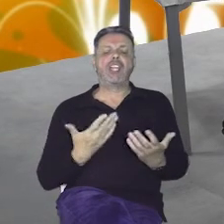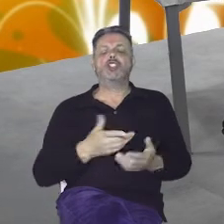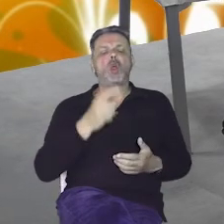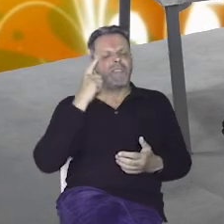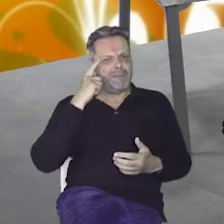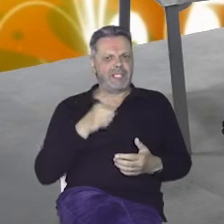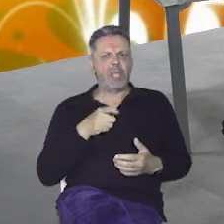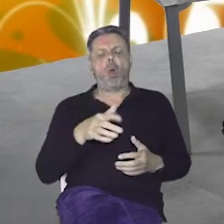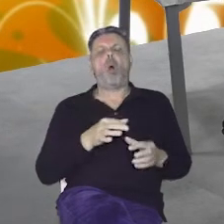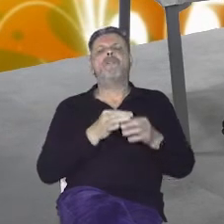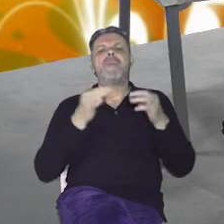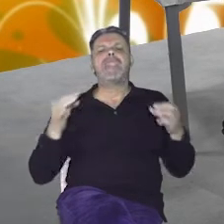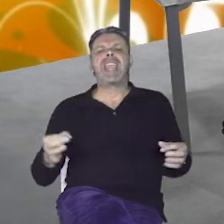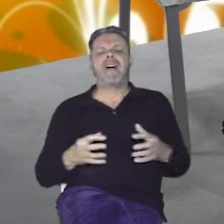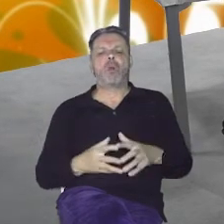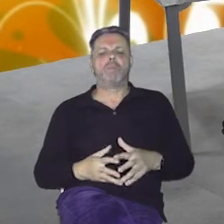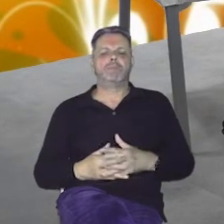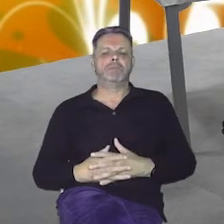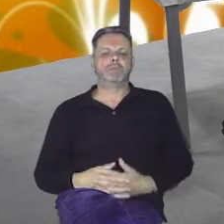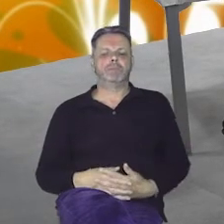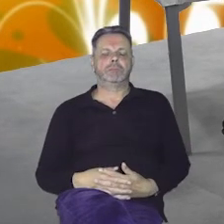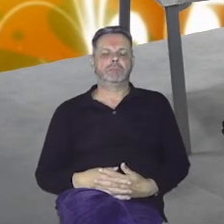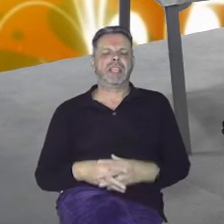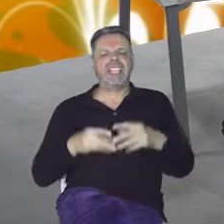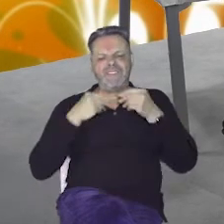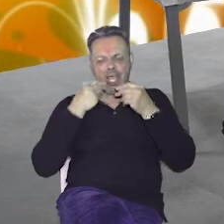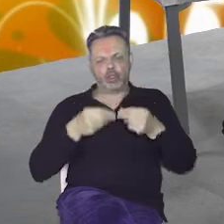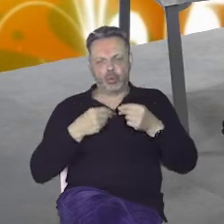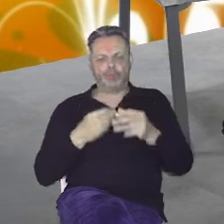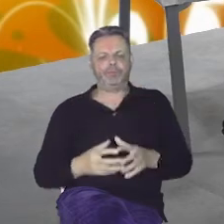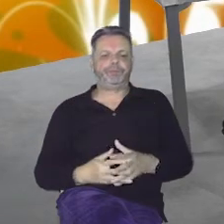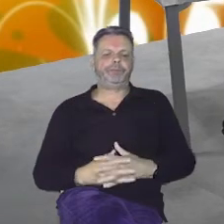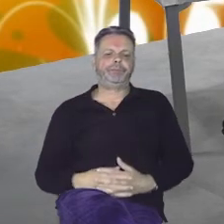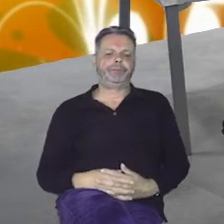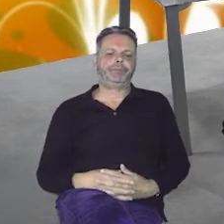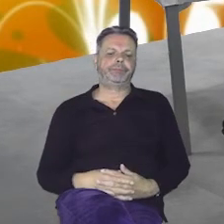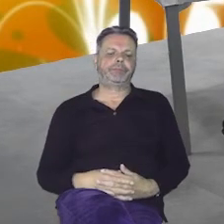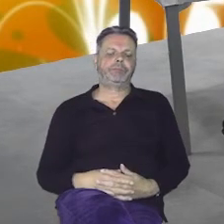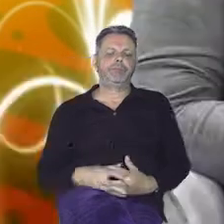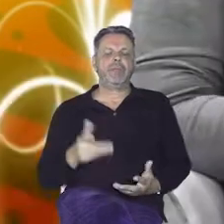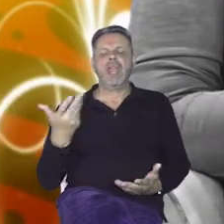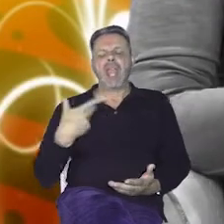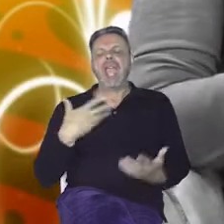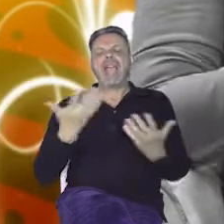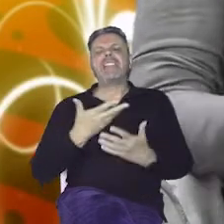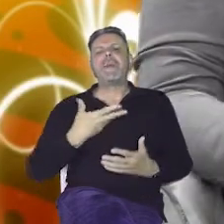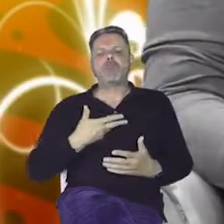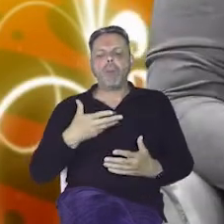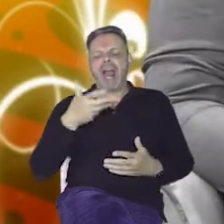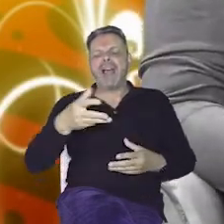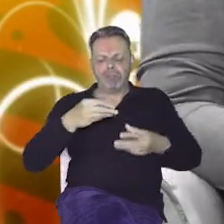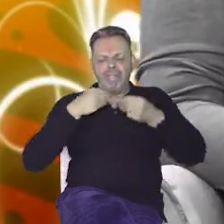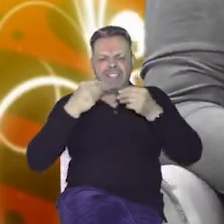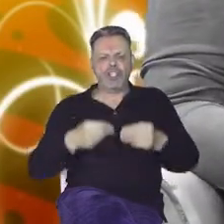ovom javnom o izvješću pučke pravobraniteljice. Da. Dakle, ja kad sam to dobila, to je u stvari bilo,